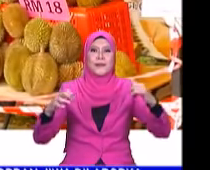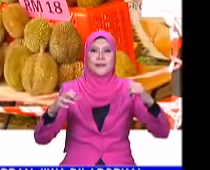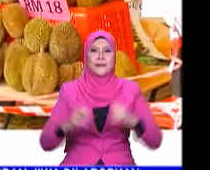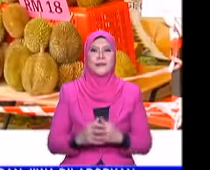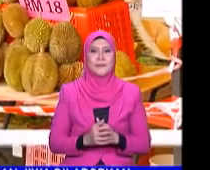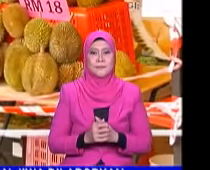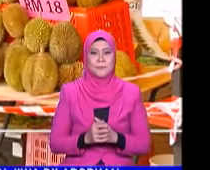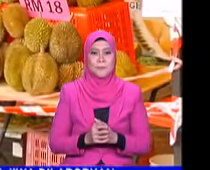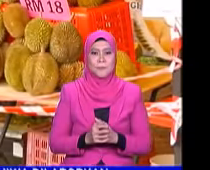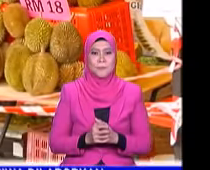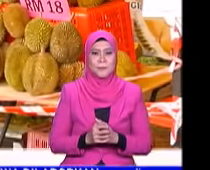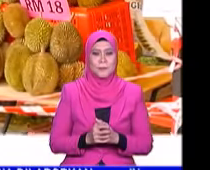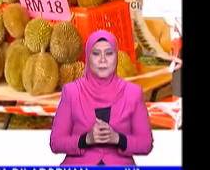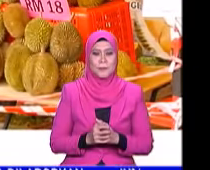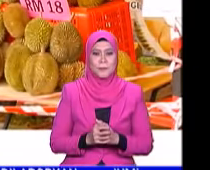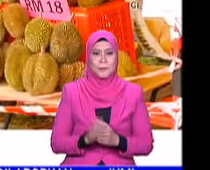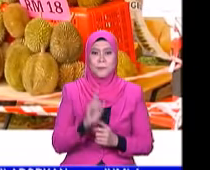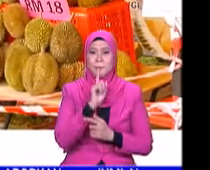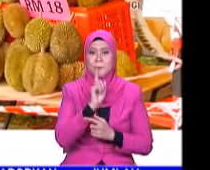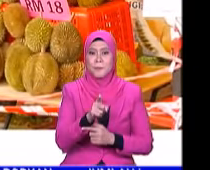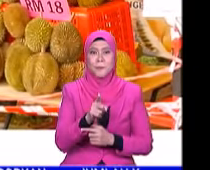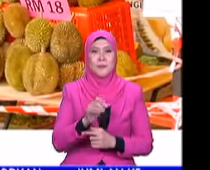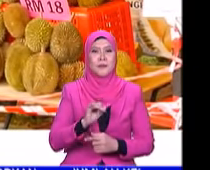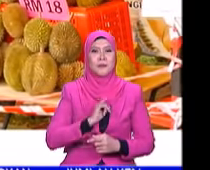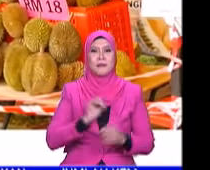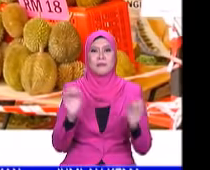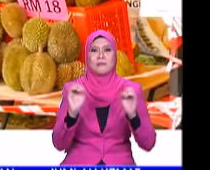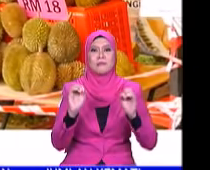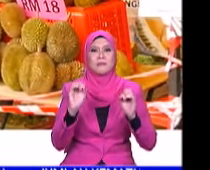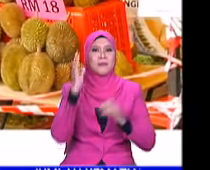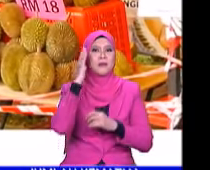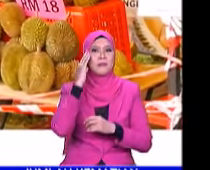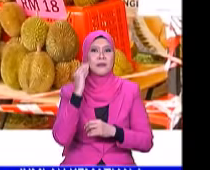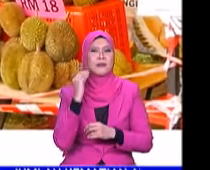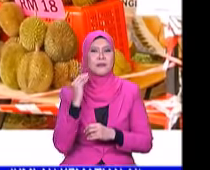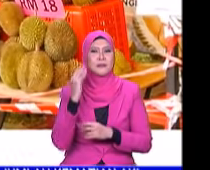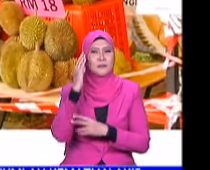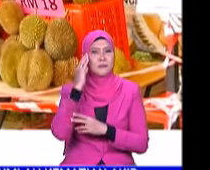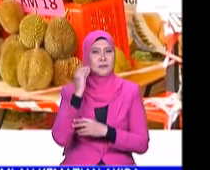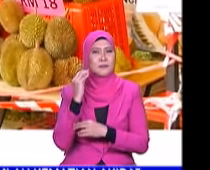pun memang saya memang tak ada asas.